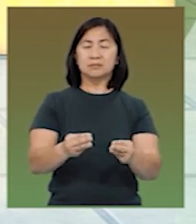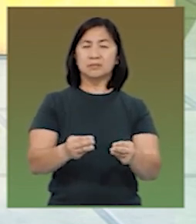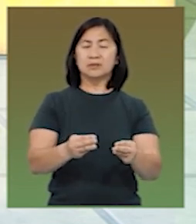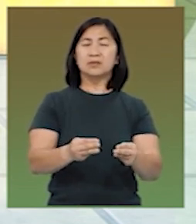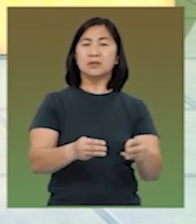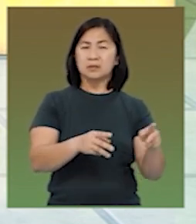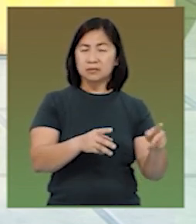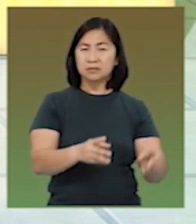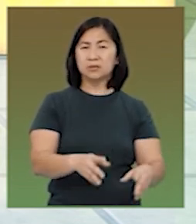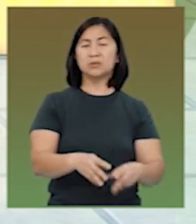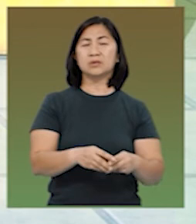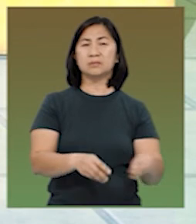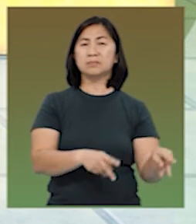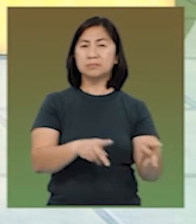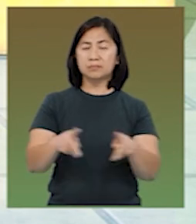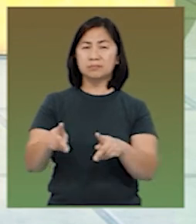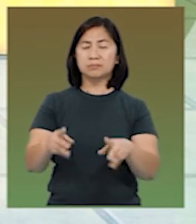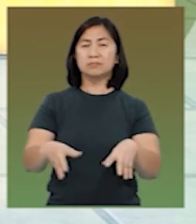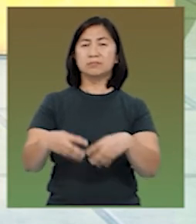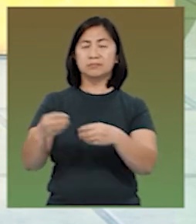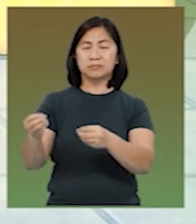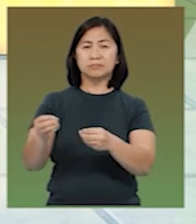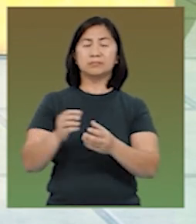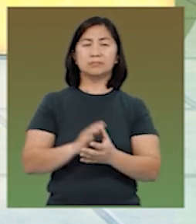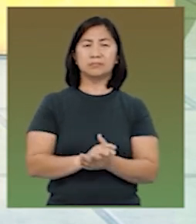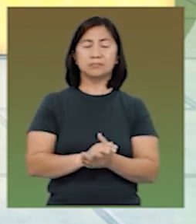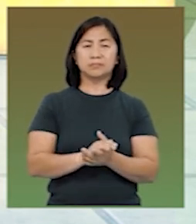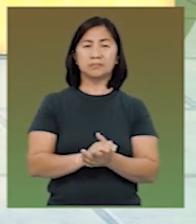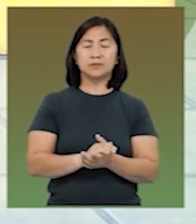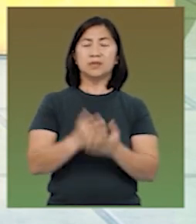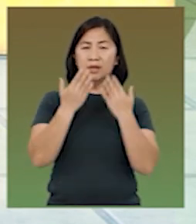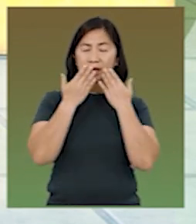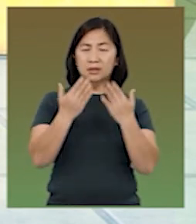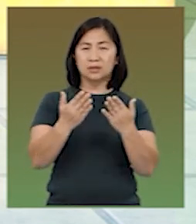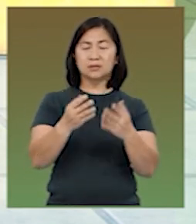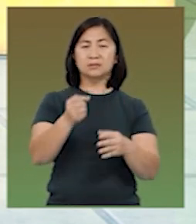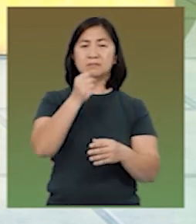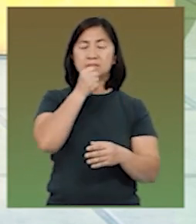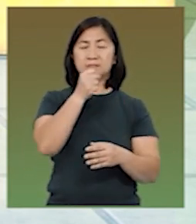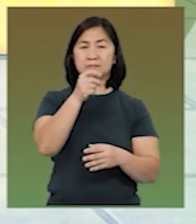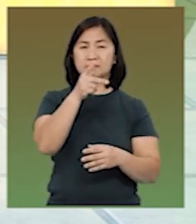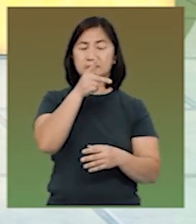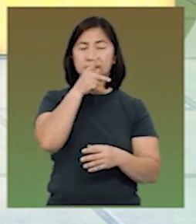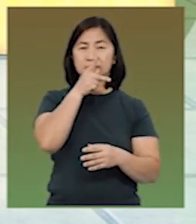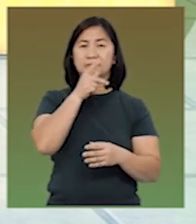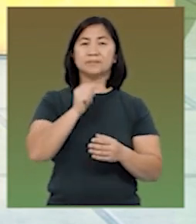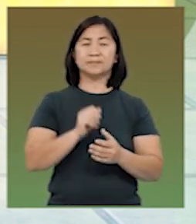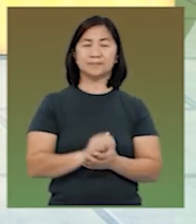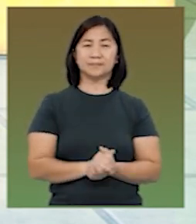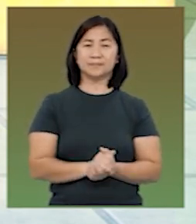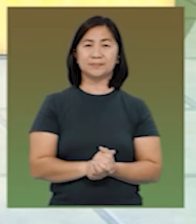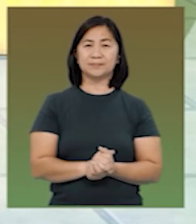muna itong mga pinag-inuman nyo. Sige po, inay. Salamat po sa merienda.